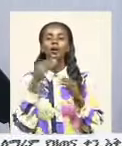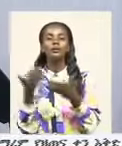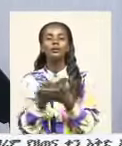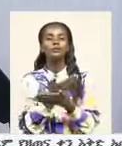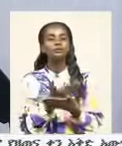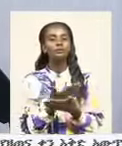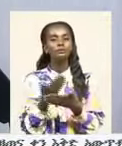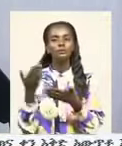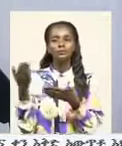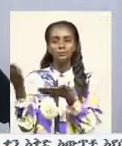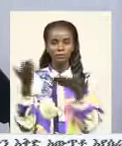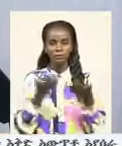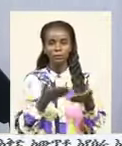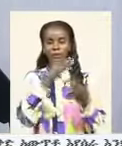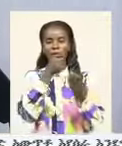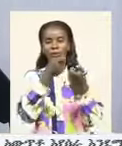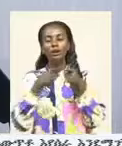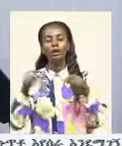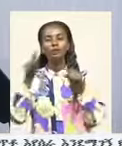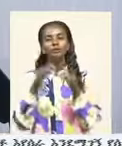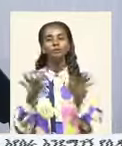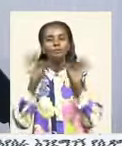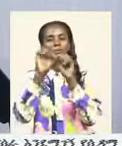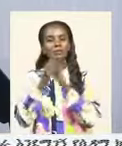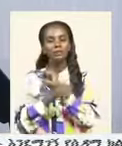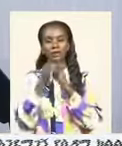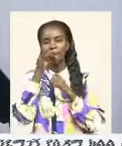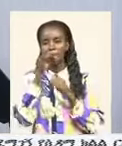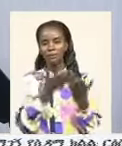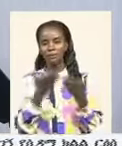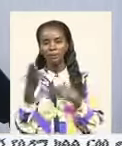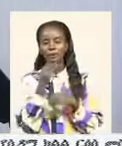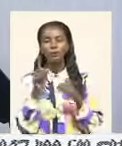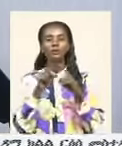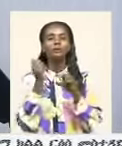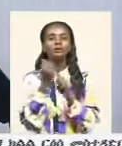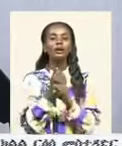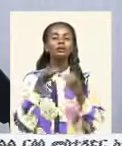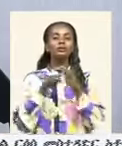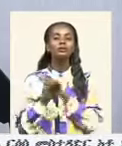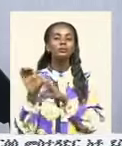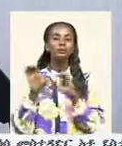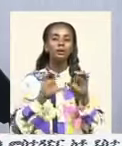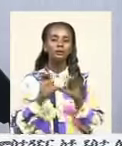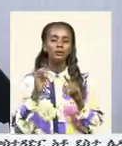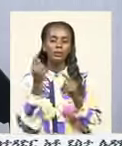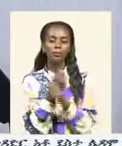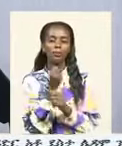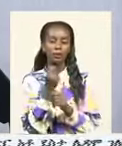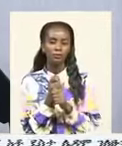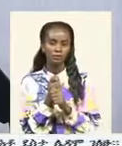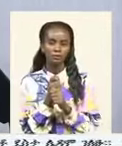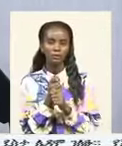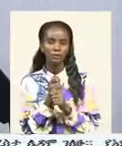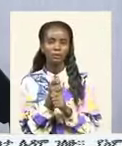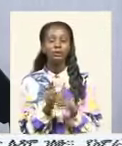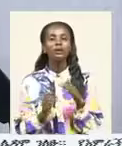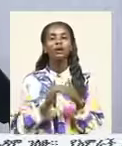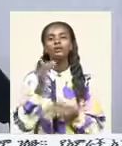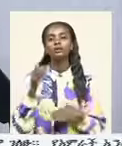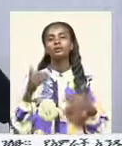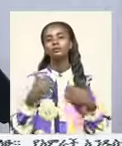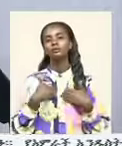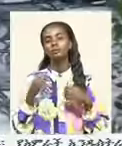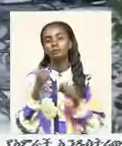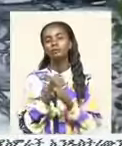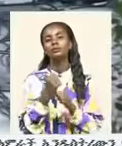ኢንቨስትመንቶችን በማምጣት በመሳብ ለነሱ የሚያስፈልገውን መሰረተ ልማት ማቅረብና ወደ ስራ እንዲገቡ የማድረግ ተግባራት ቀጣይነት ባለው መንገድ